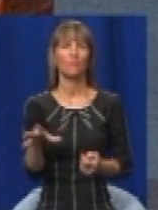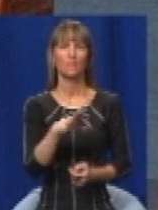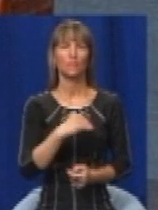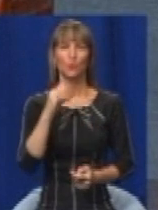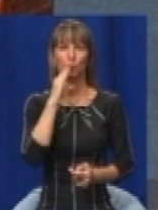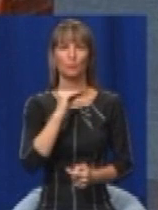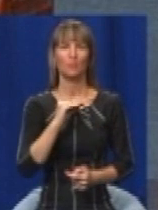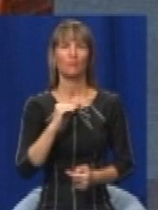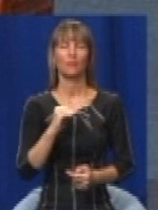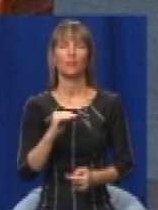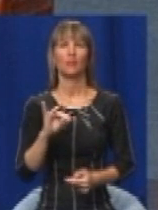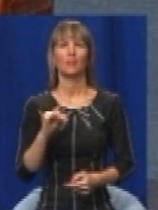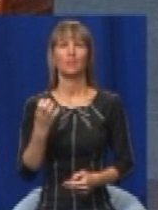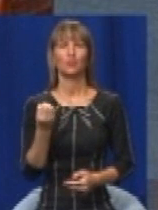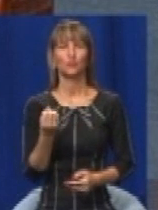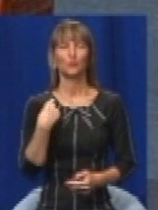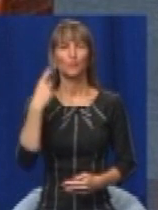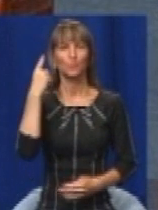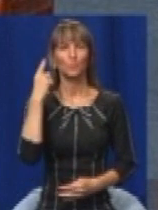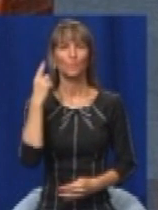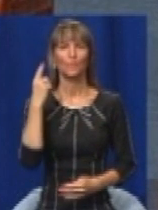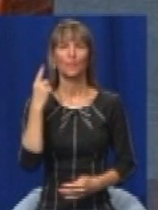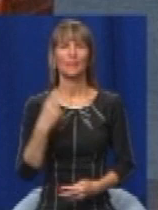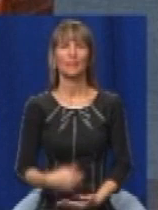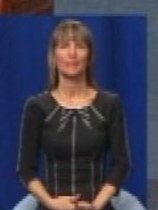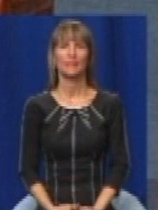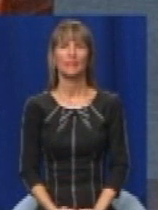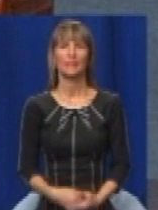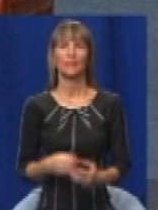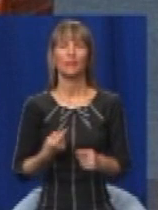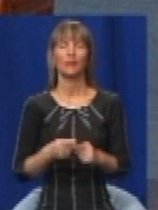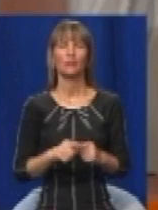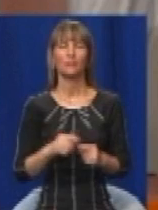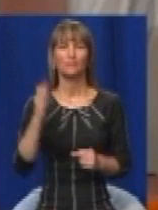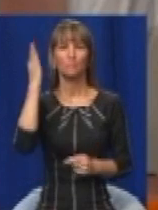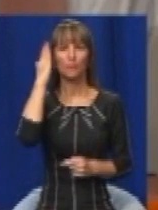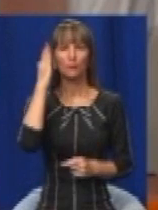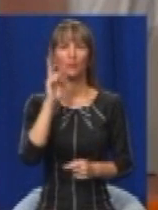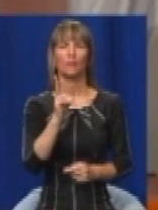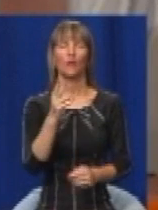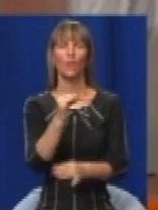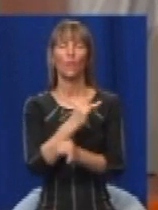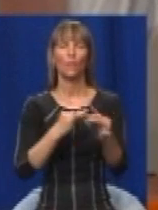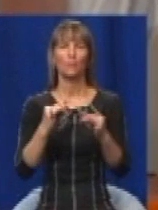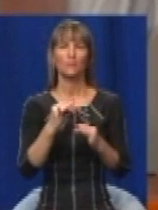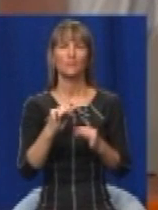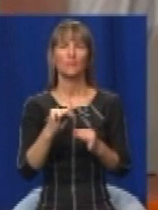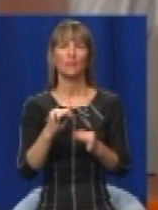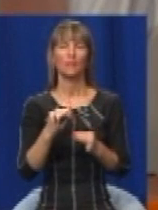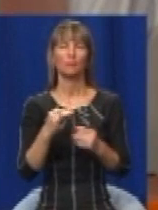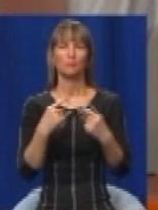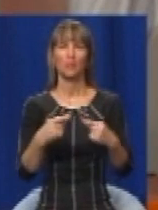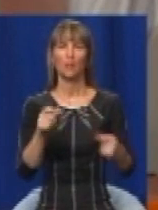і що, ну, по-моєму, так, заново. Это, по-моему, это способность к общению со всеми типажами